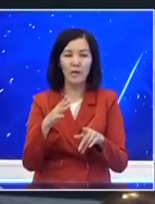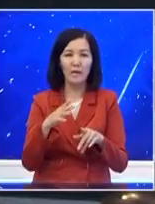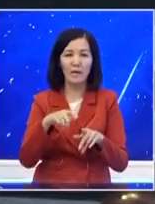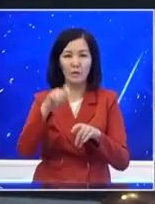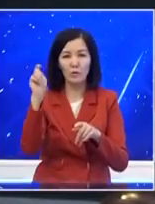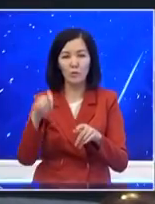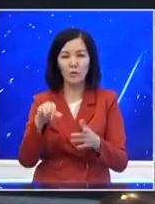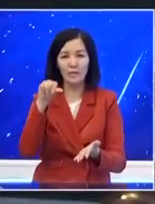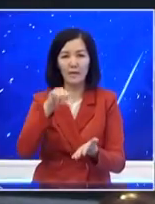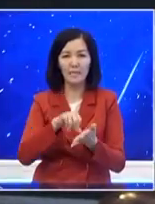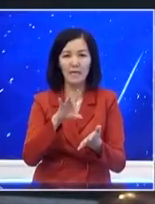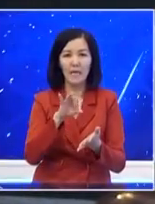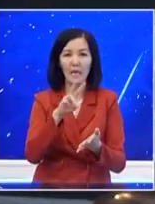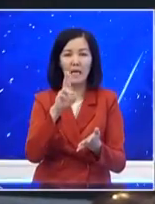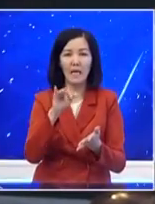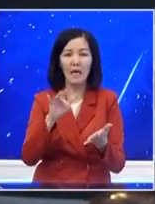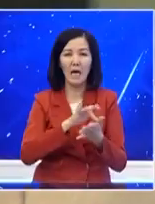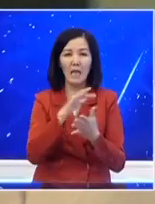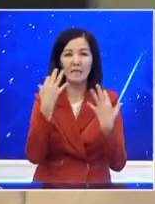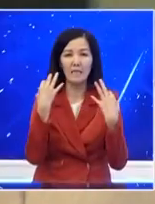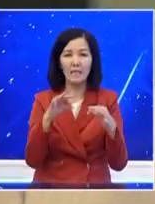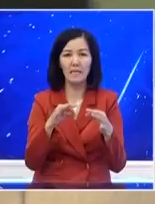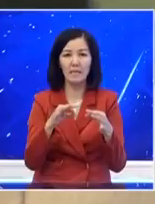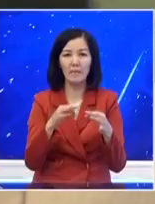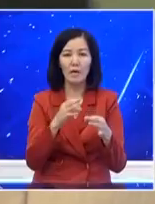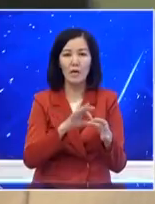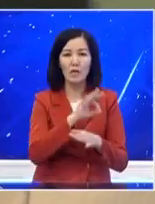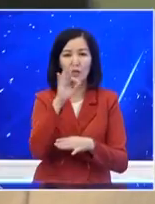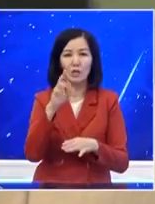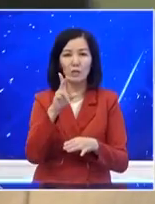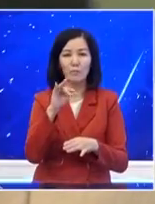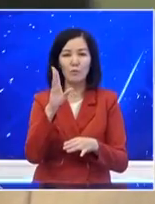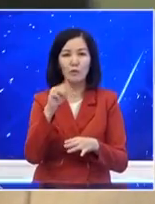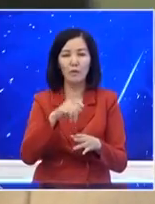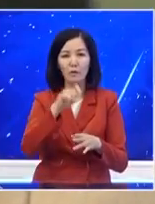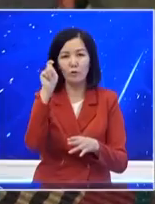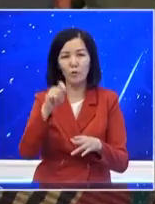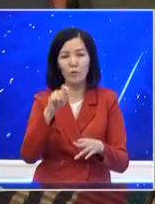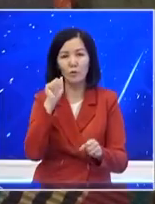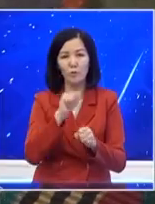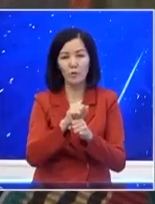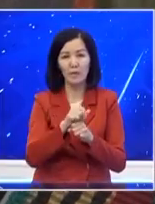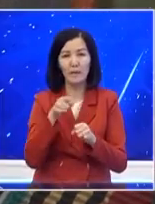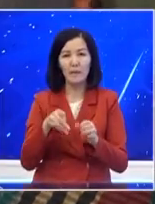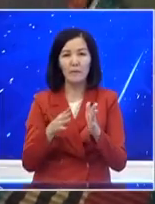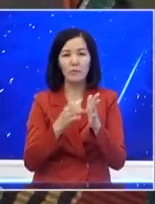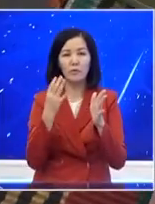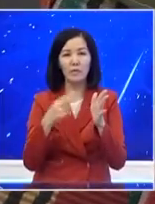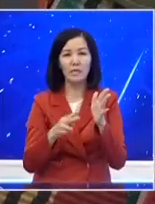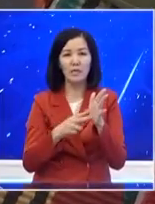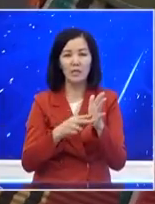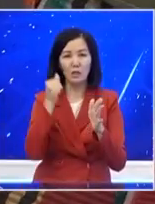қатысқан. Рига қаласында азат етіп, шығыс Пруссияға жеткен соғыс бітеді. 1947 жылы елге оралып, Қазақ